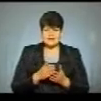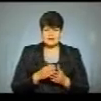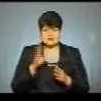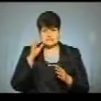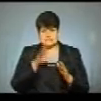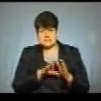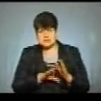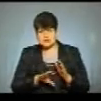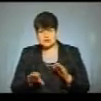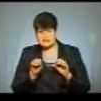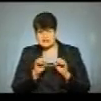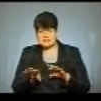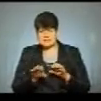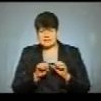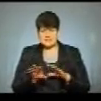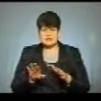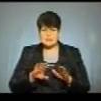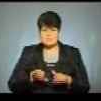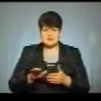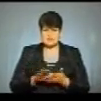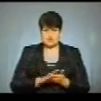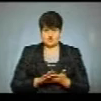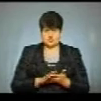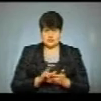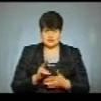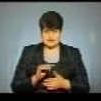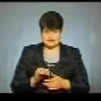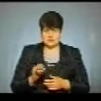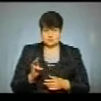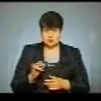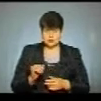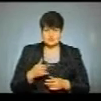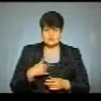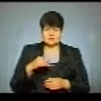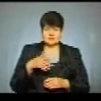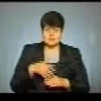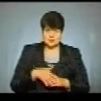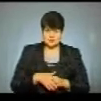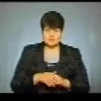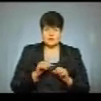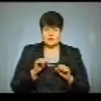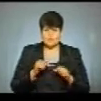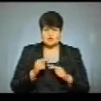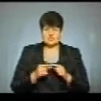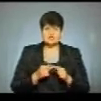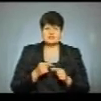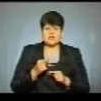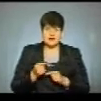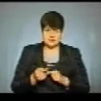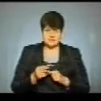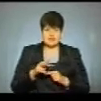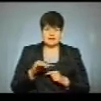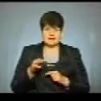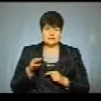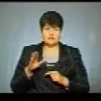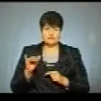стічних вод, які скидаються після очистки. Ну і зрозуміло, може через